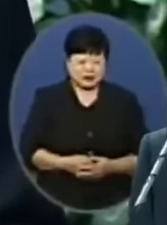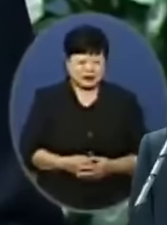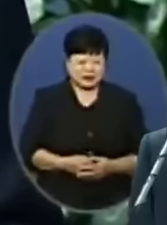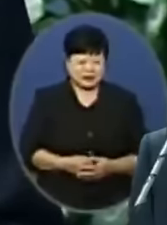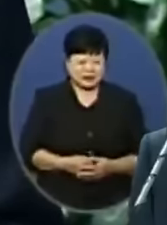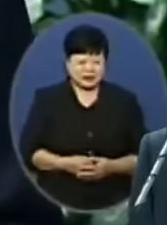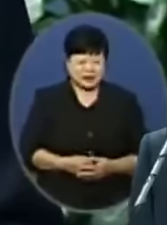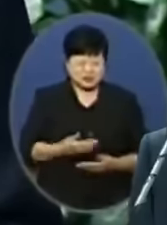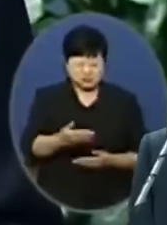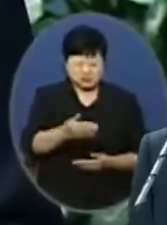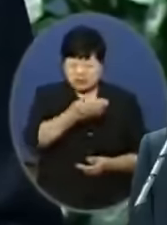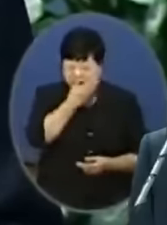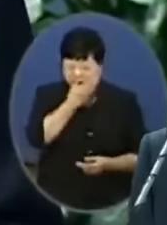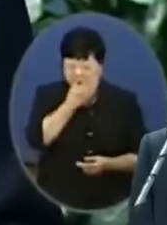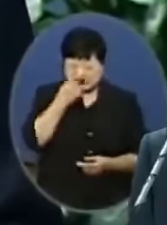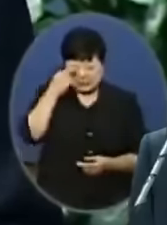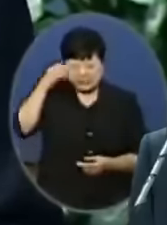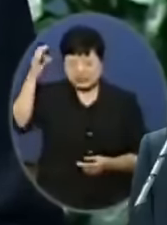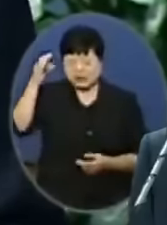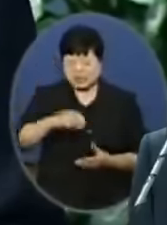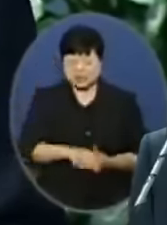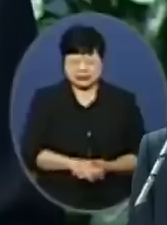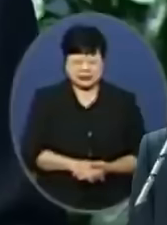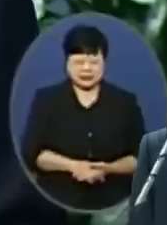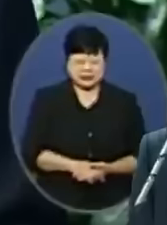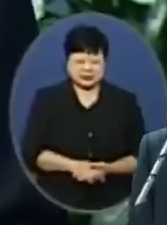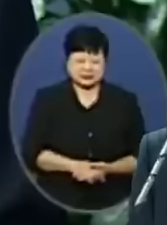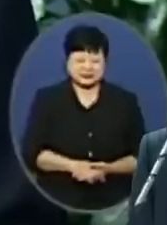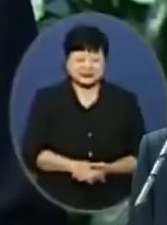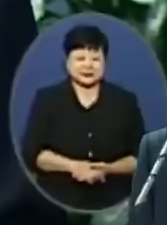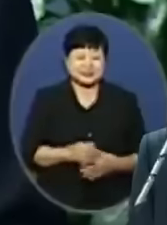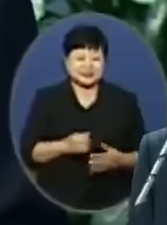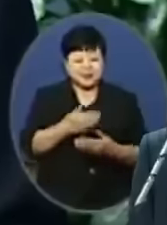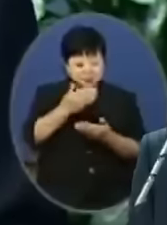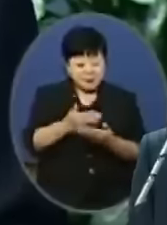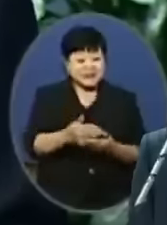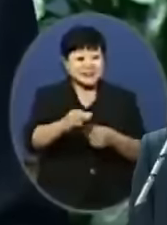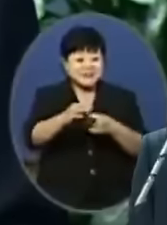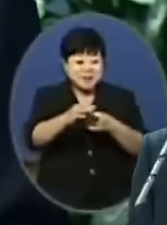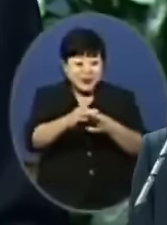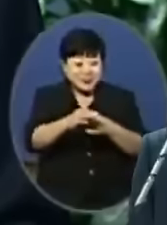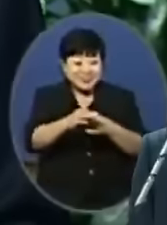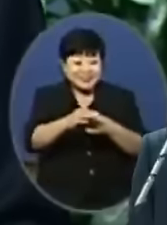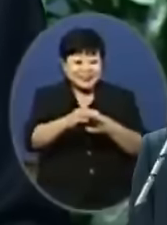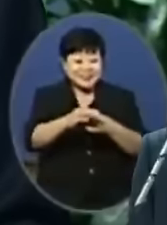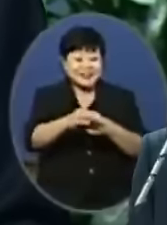괜히 좋다 그런 생각이 납니다. 그러므로 받으면